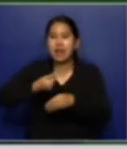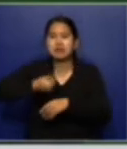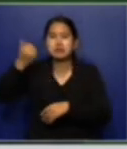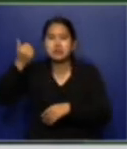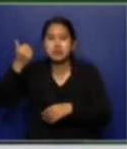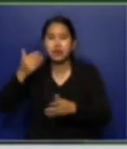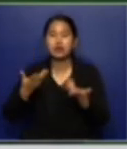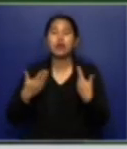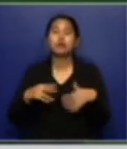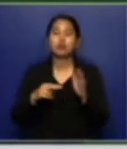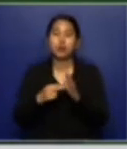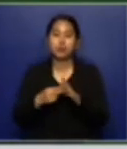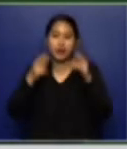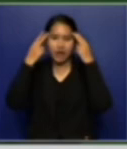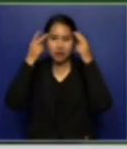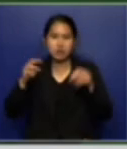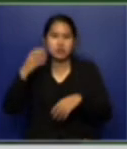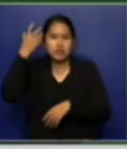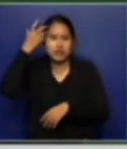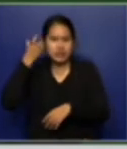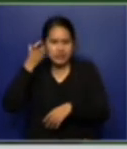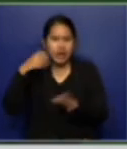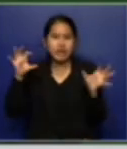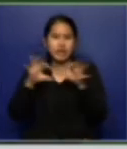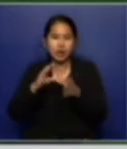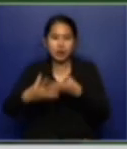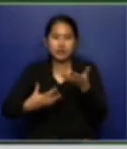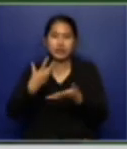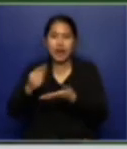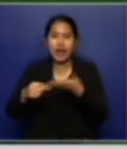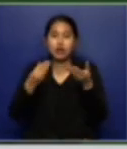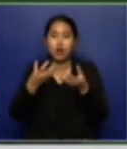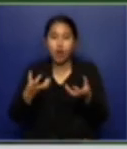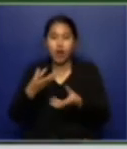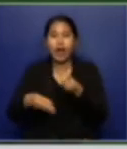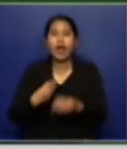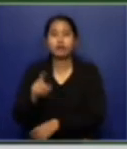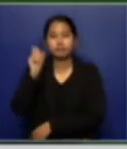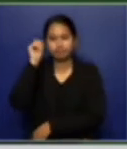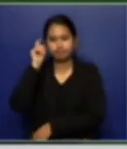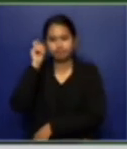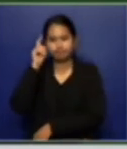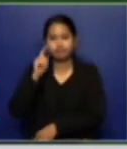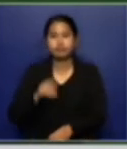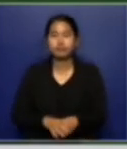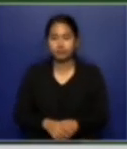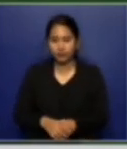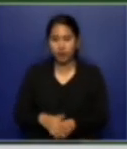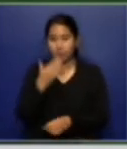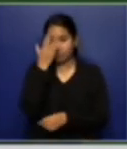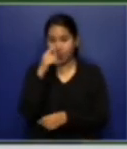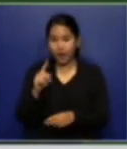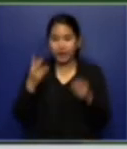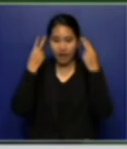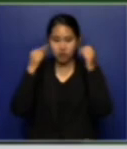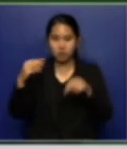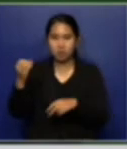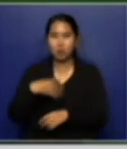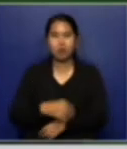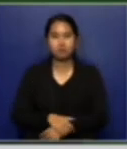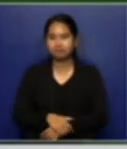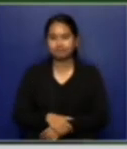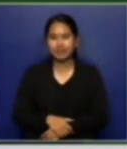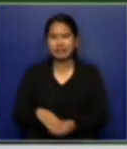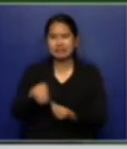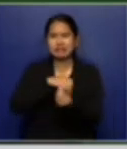คะท่านนายกกังวลเกี่ยวกับเรื่องการตลาดท่านกังวลดิฉันเข้าใจเพราะท่านเองเคยบอกว่าท่านไม่เก่งในเรื่อง